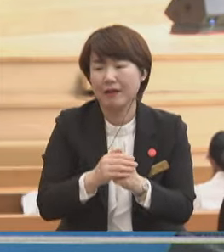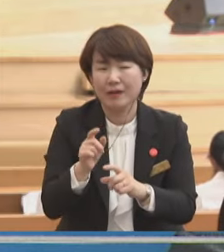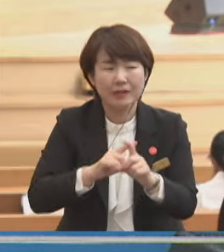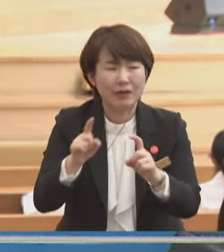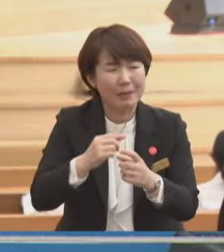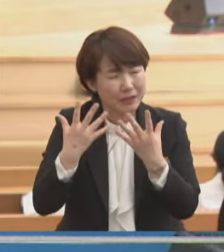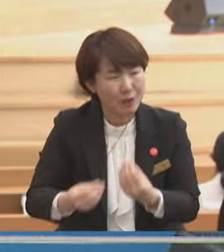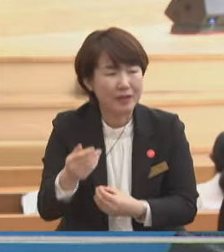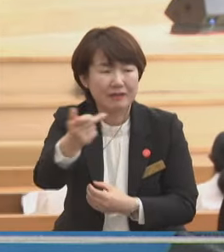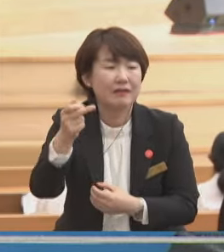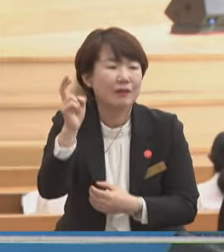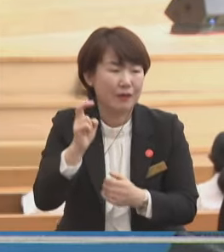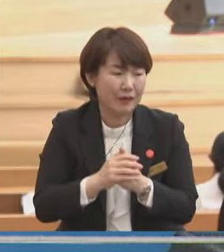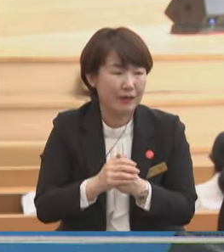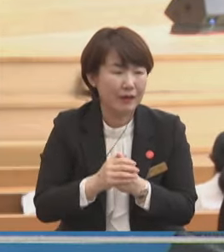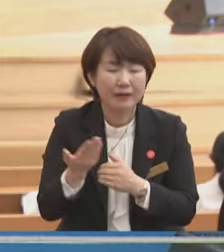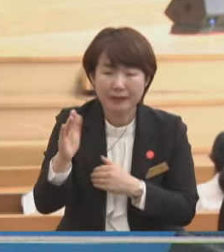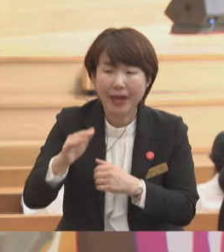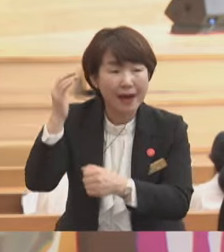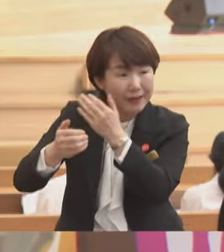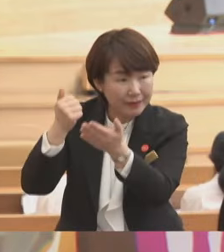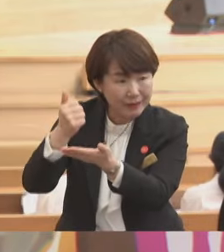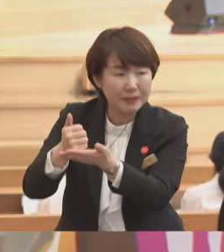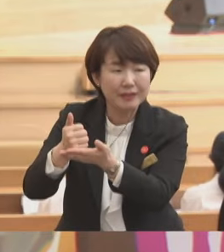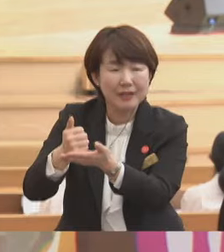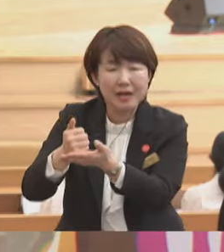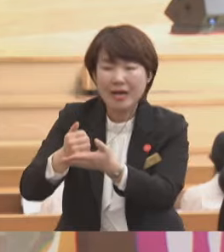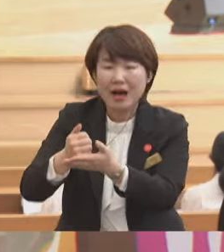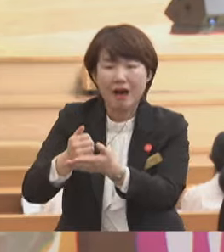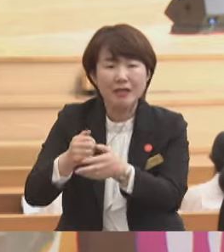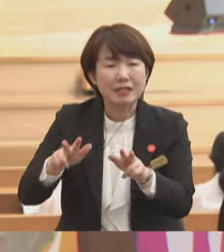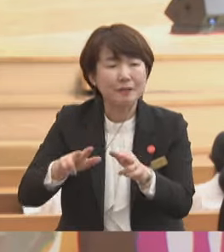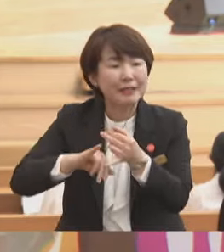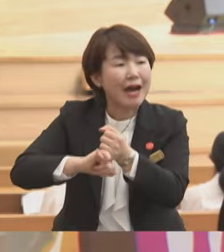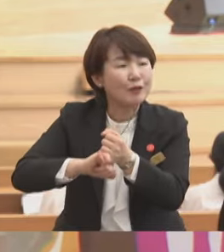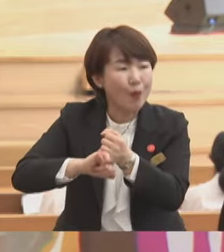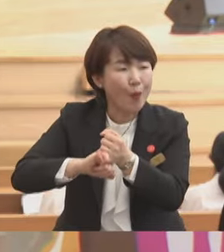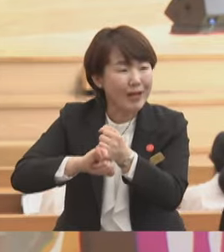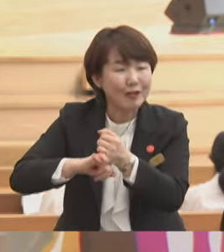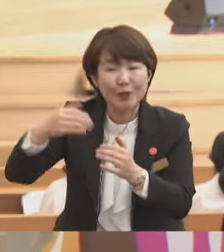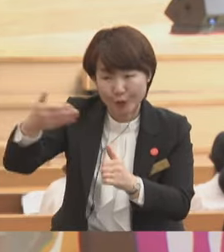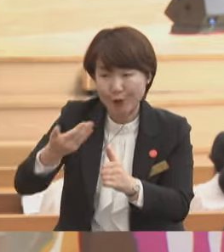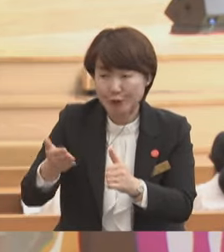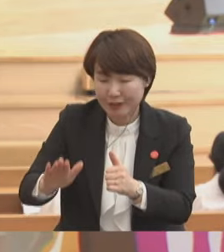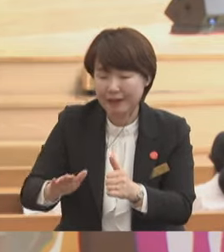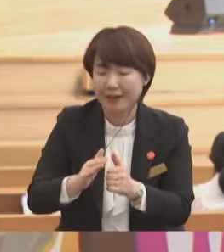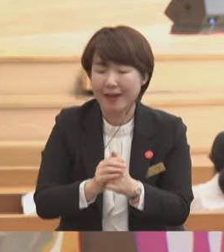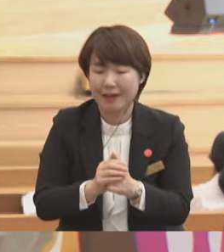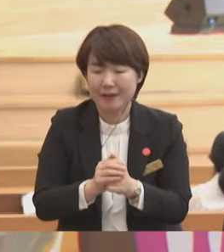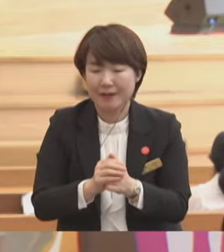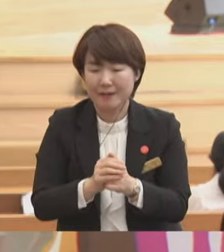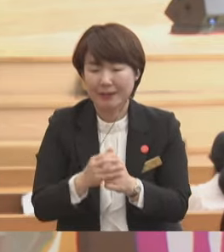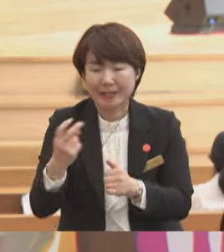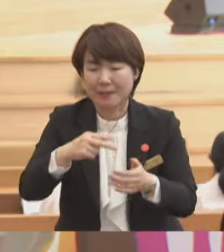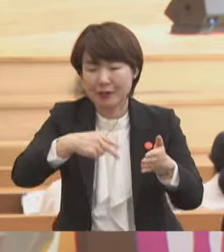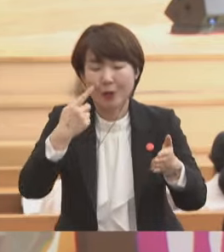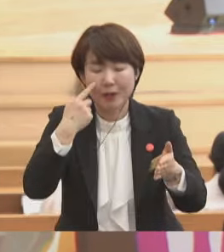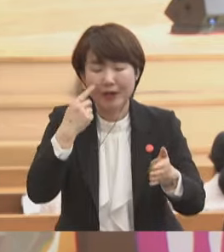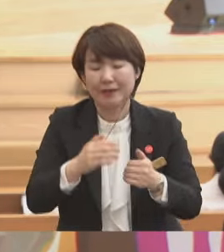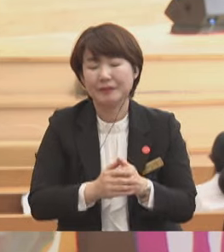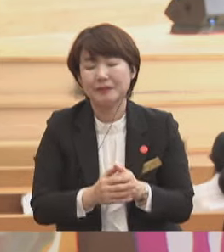절망적일 것입니다 그런데 하나님은 어떤 약속도 해 냐면 자 보십시다 아주 씩씩하게 한번 읽어볼까요 어떤